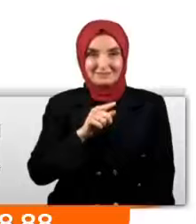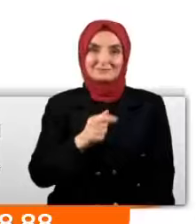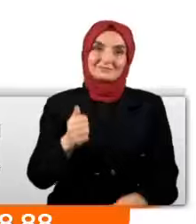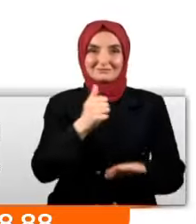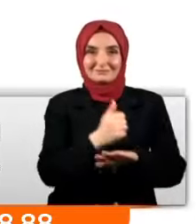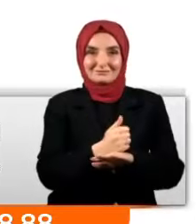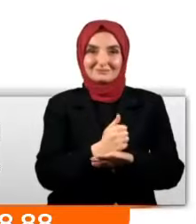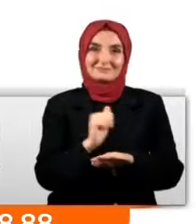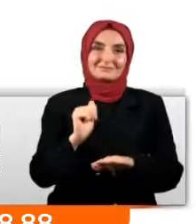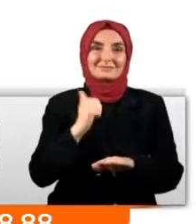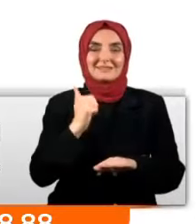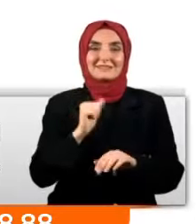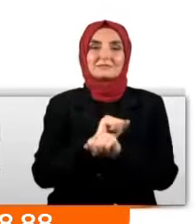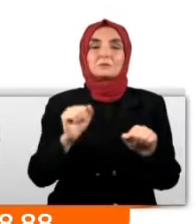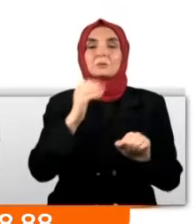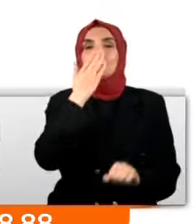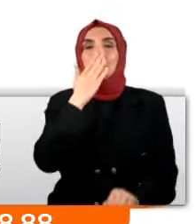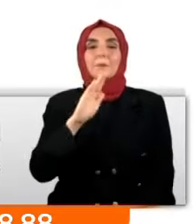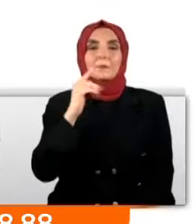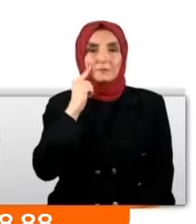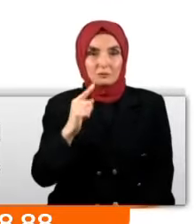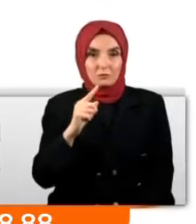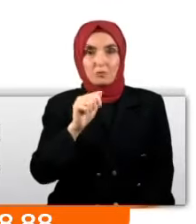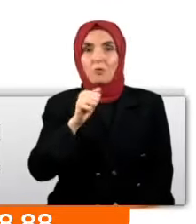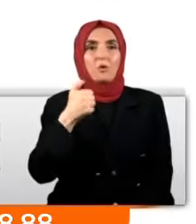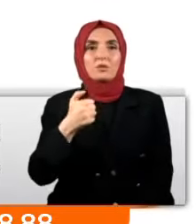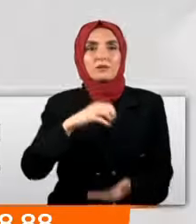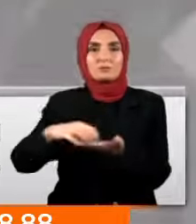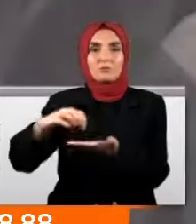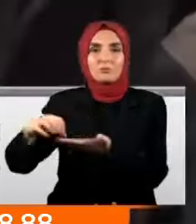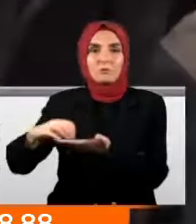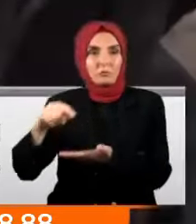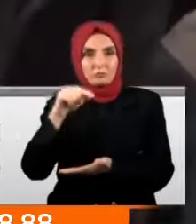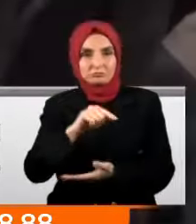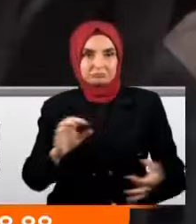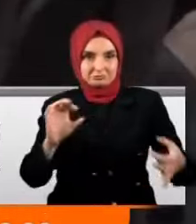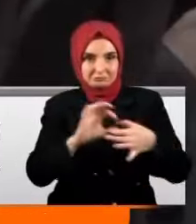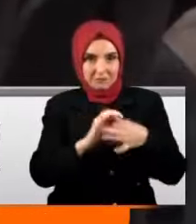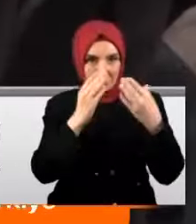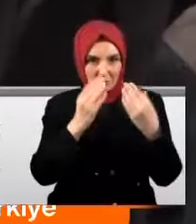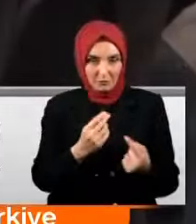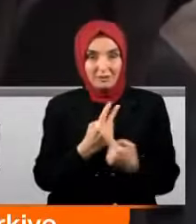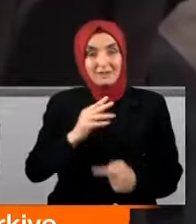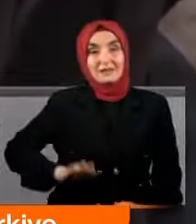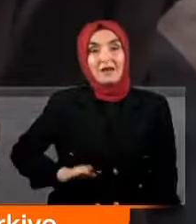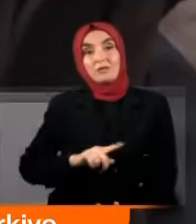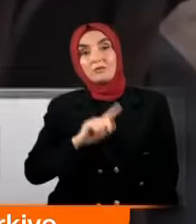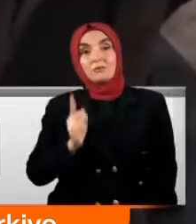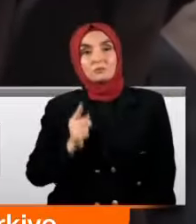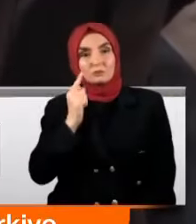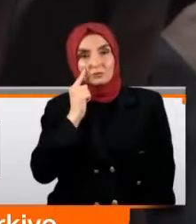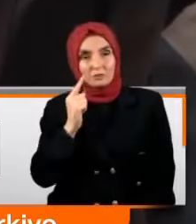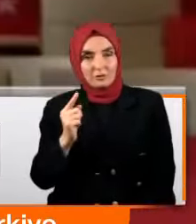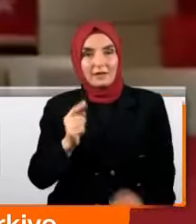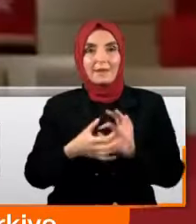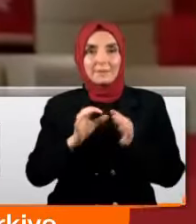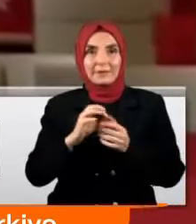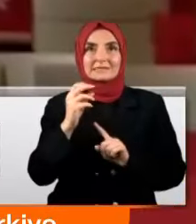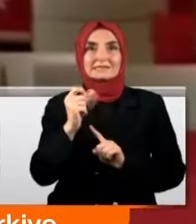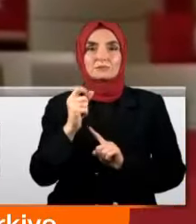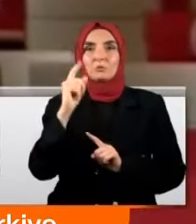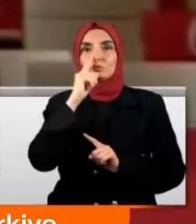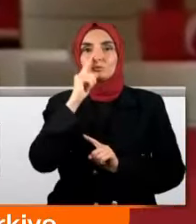Aydoğan'a belediyede tam 10 ayrı birim bağlandı, yetmedi. Diğer yeğen Kubilay Aydoğan da emlak istimlak müdürü yapıldı.